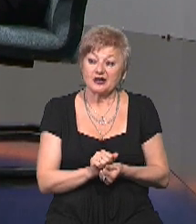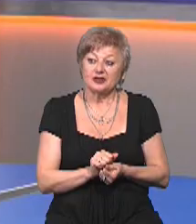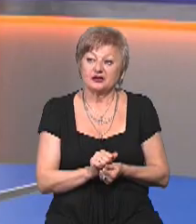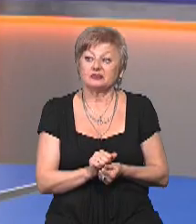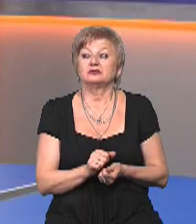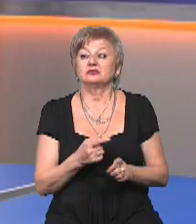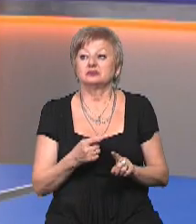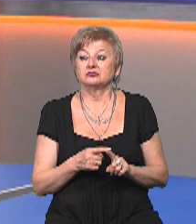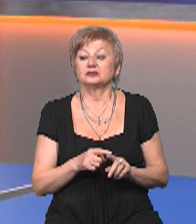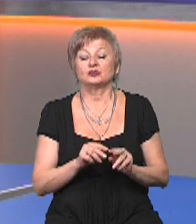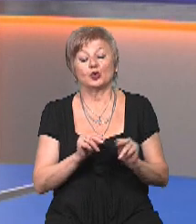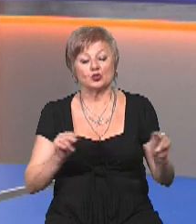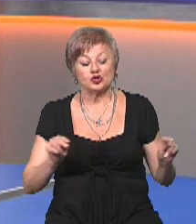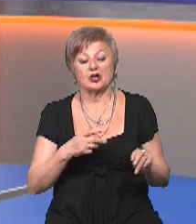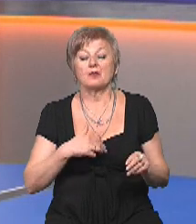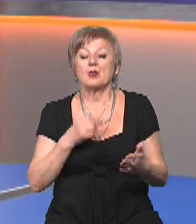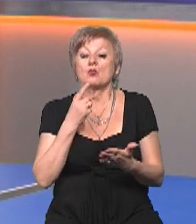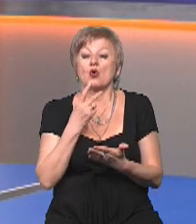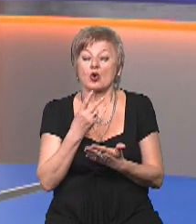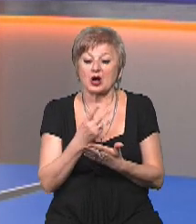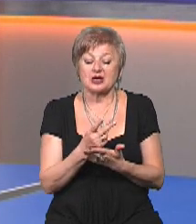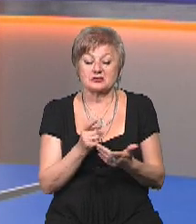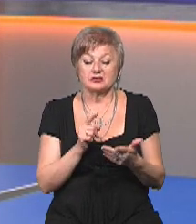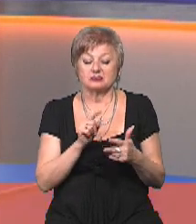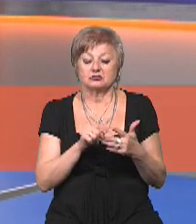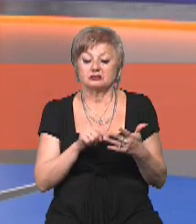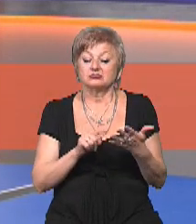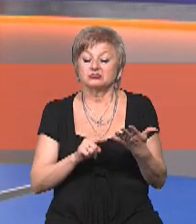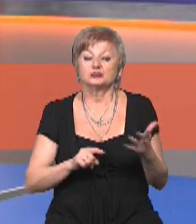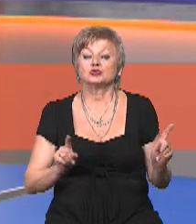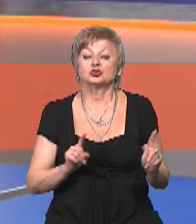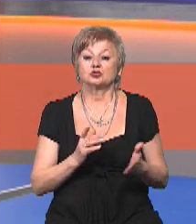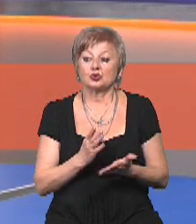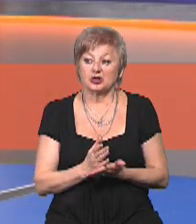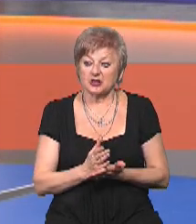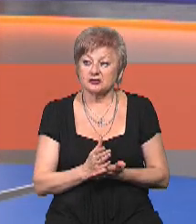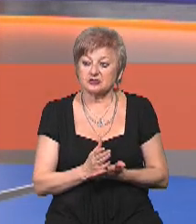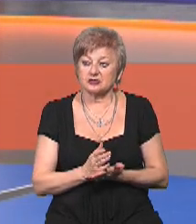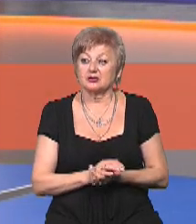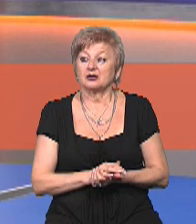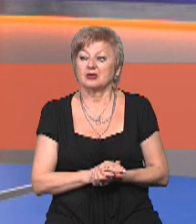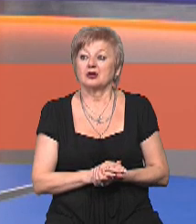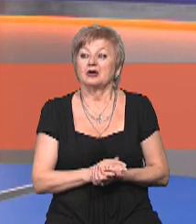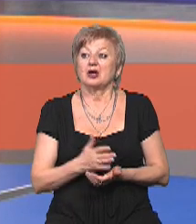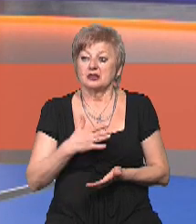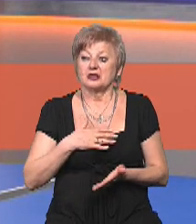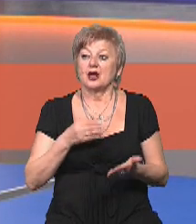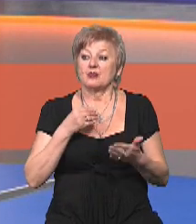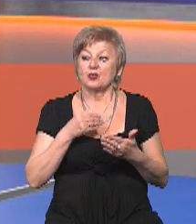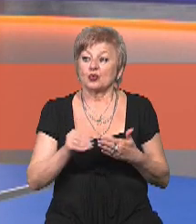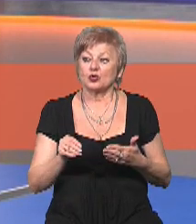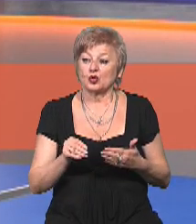оцих тренінгах для вчителів ми показуємо той перелік. До речі, для інституту нам закупили